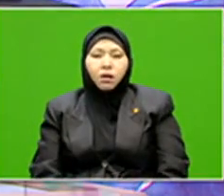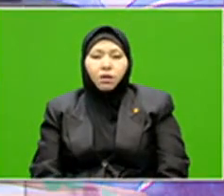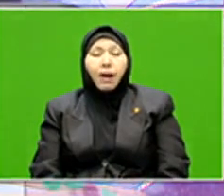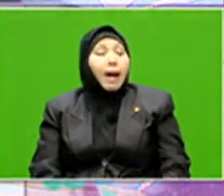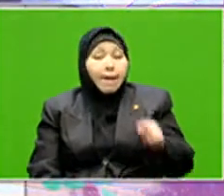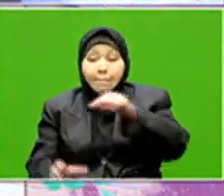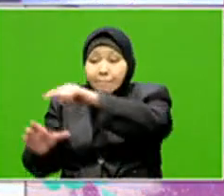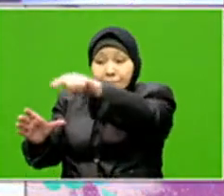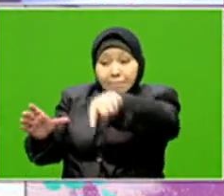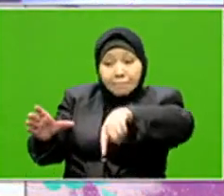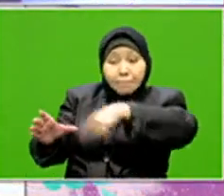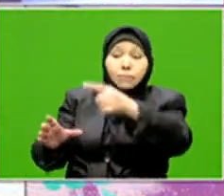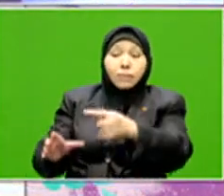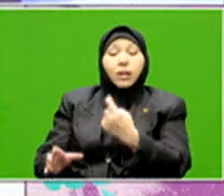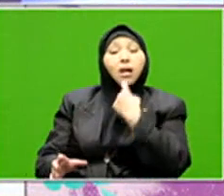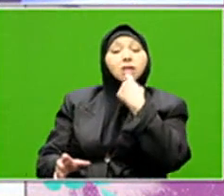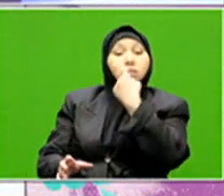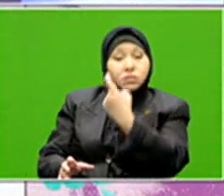Qalu ya